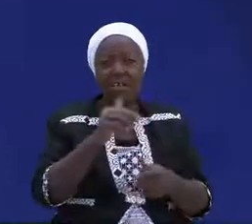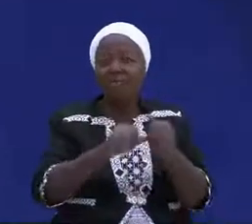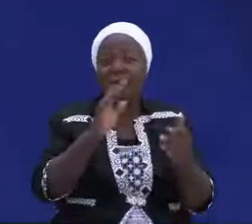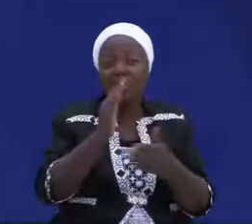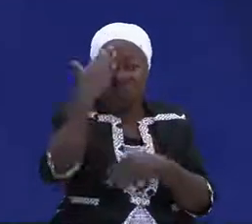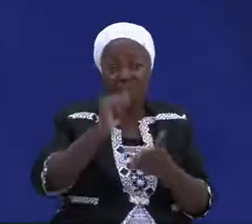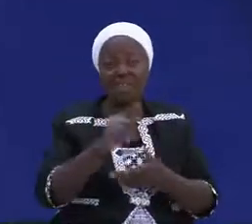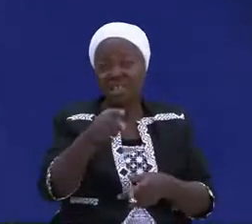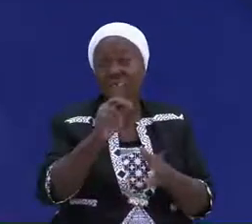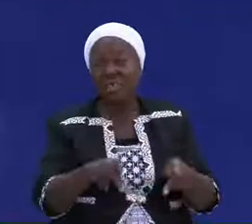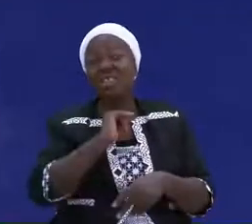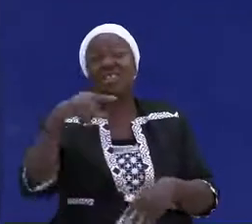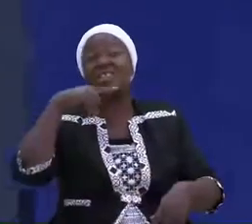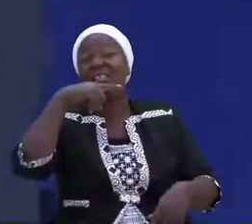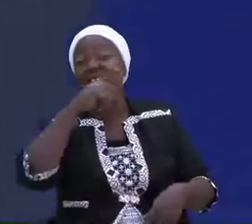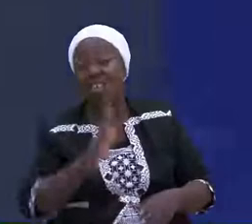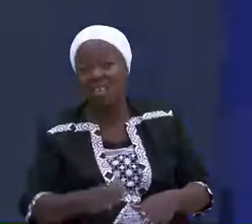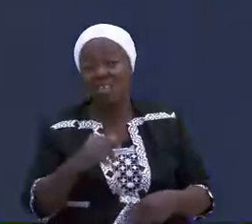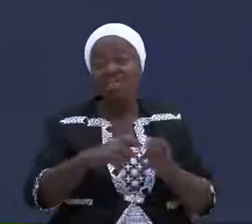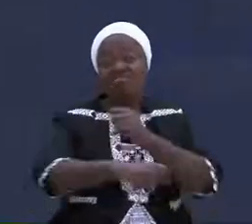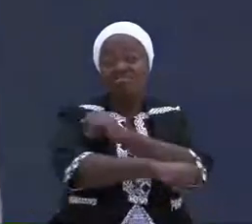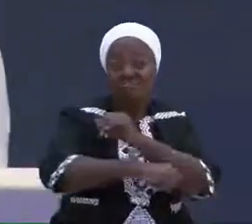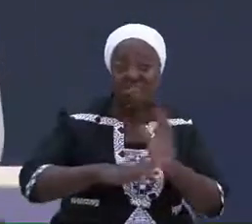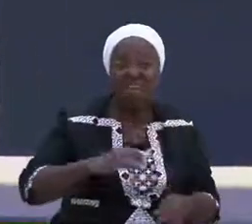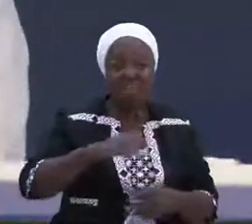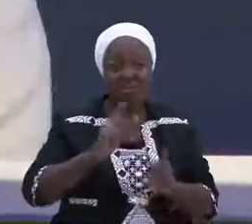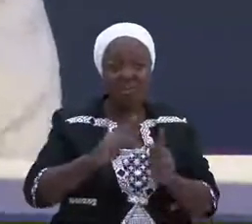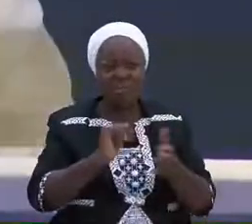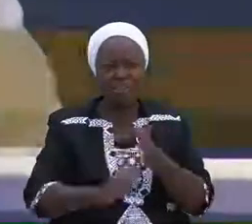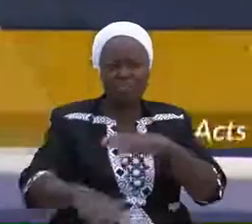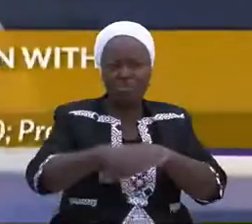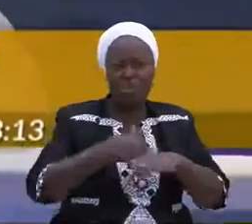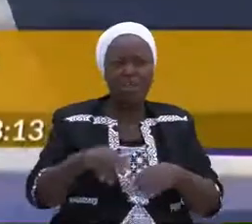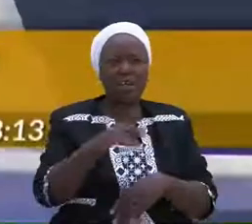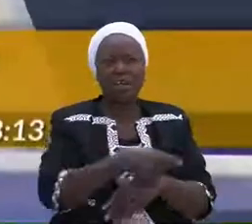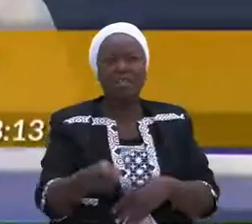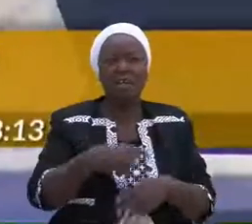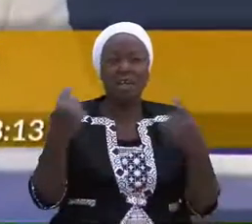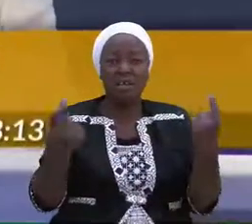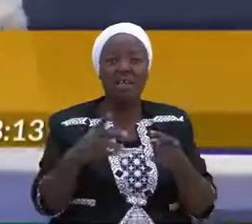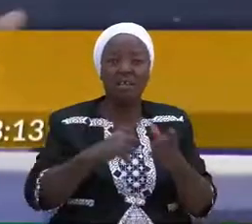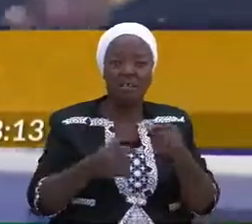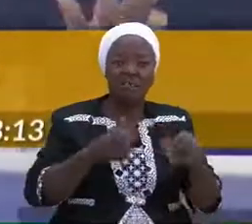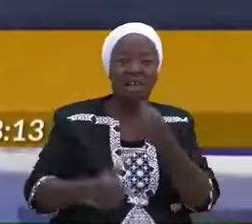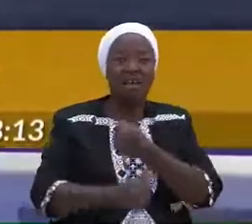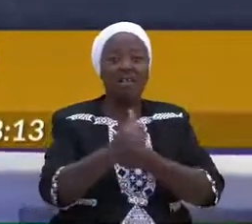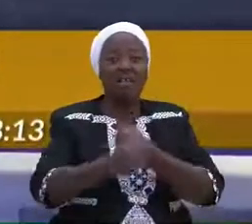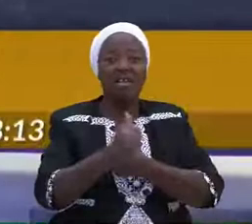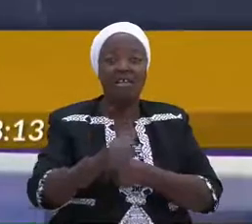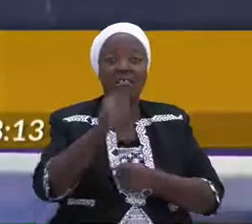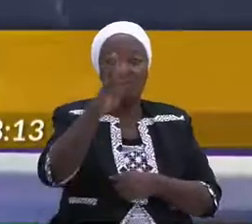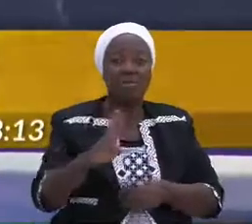est menteur, que c'est un voleur. Ce sont ceux-là qui cachent leurs transgressions et qui accusent Dieu